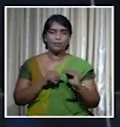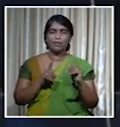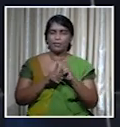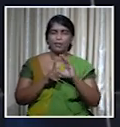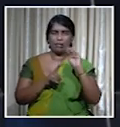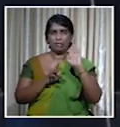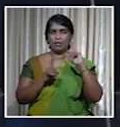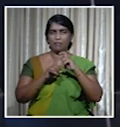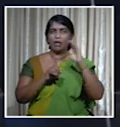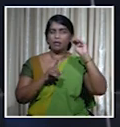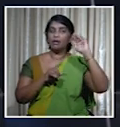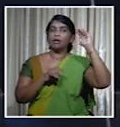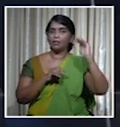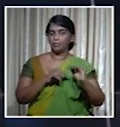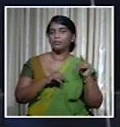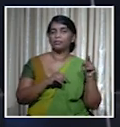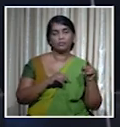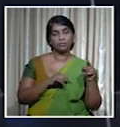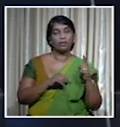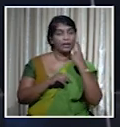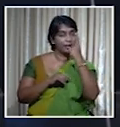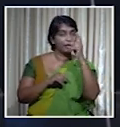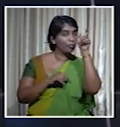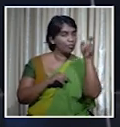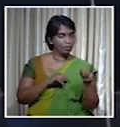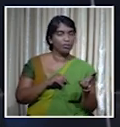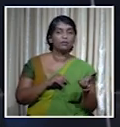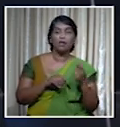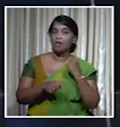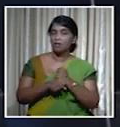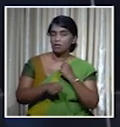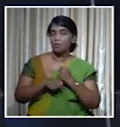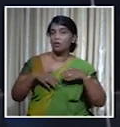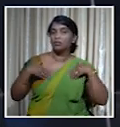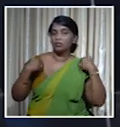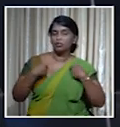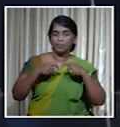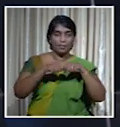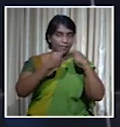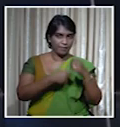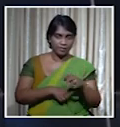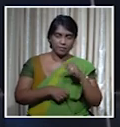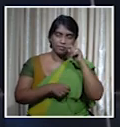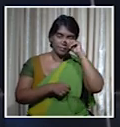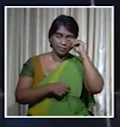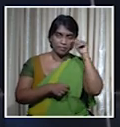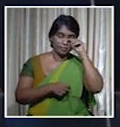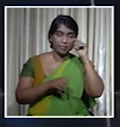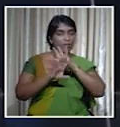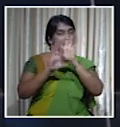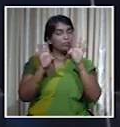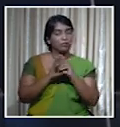40කුත් නැහැ. අඩු ප්‍රමාණයක් තමයි එක් පුද්ගලයෙක් සඳහා රජය සෞඛ්‍ය සඳහා වියදම් කරන්නේ.